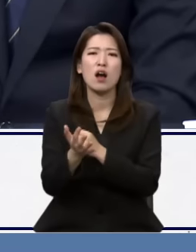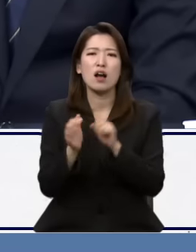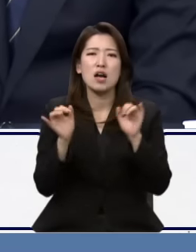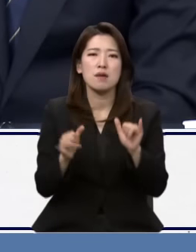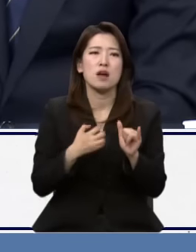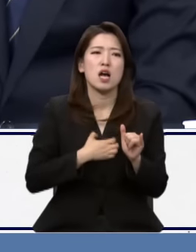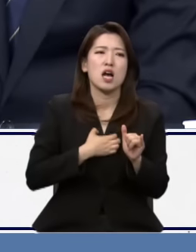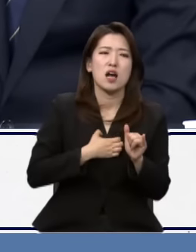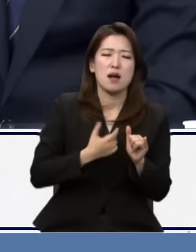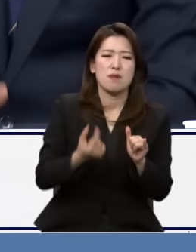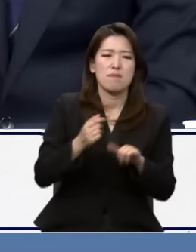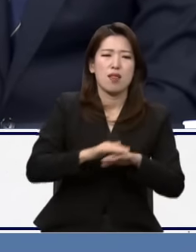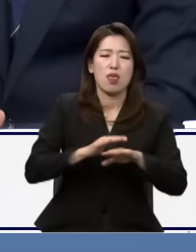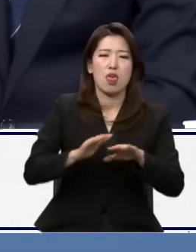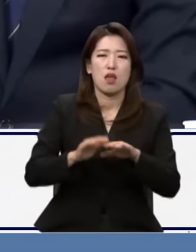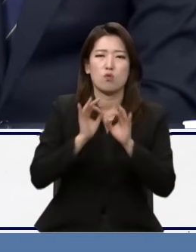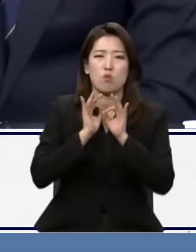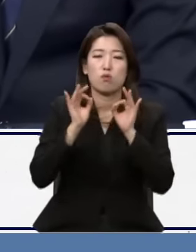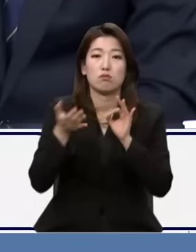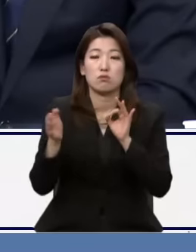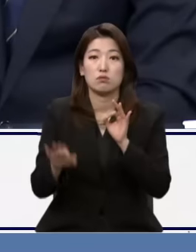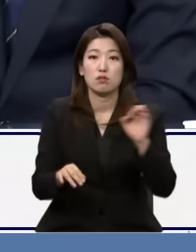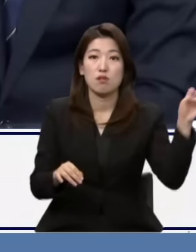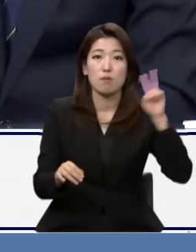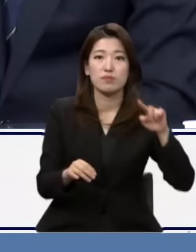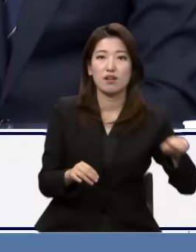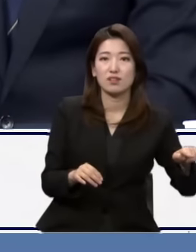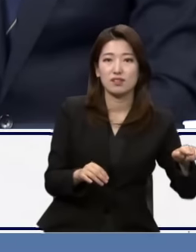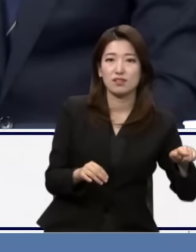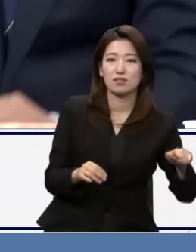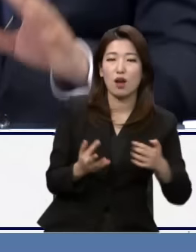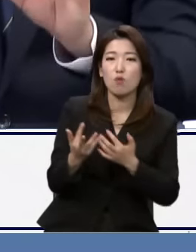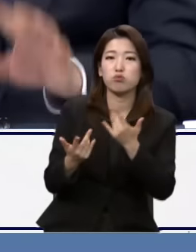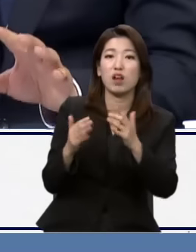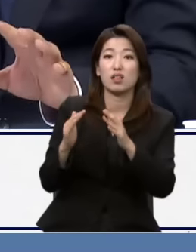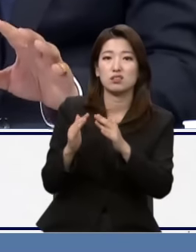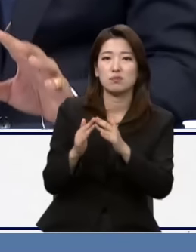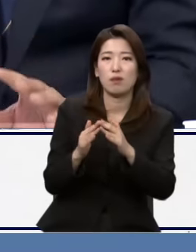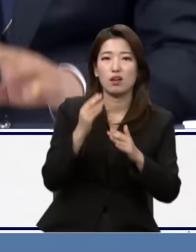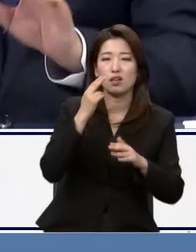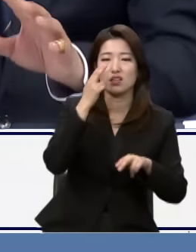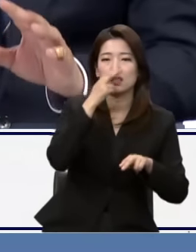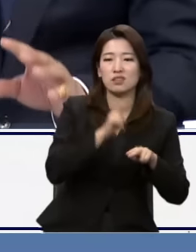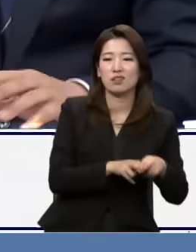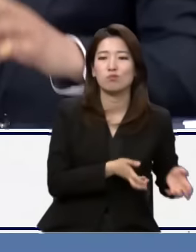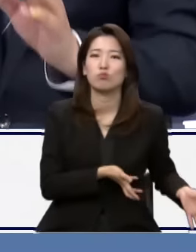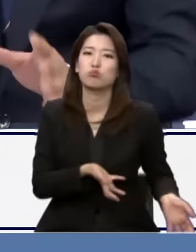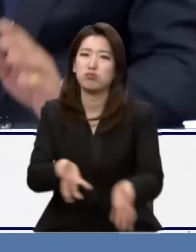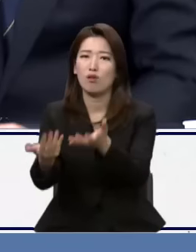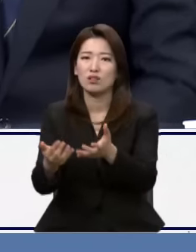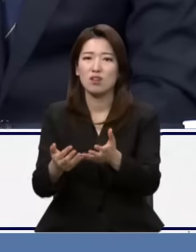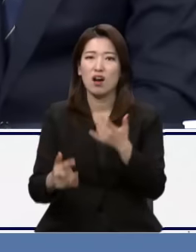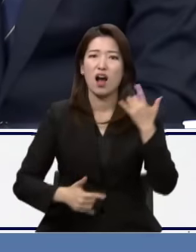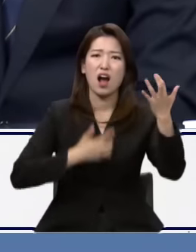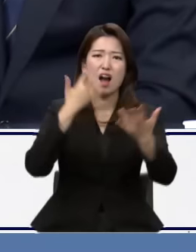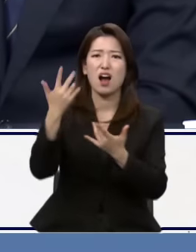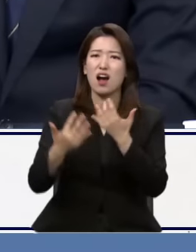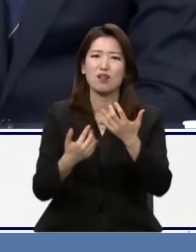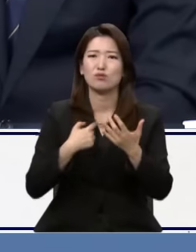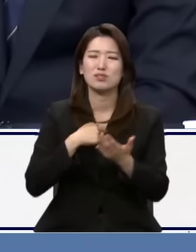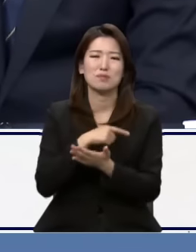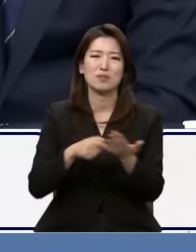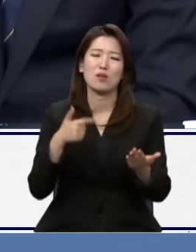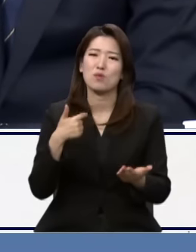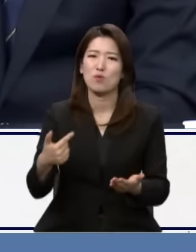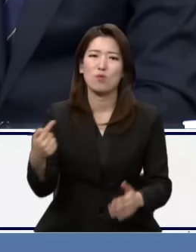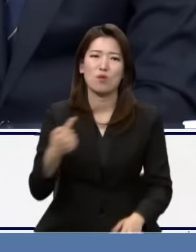이렇게 기름을 붙는 것 같은 이런 말을 하는 것이 과연 후보에게 또는 당에게 어떤 도움이 될지 저는